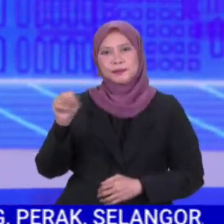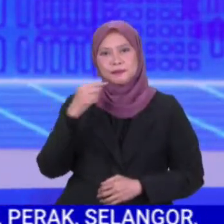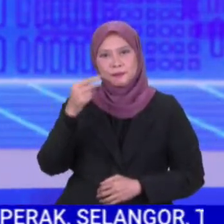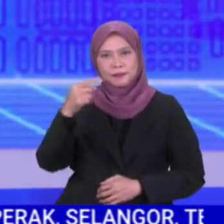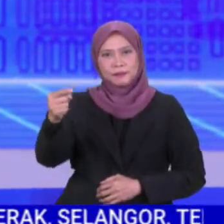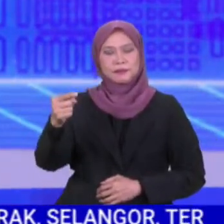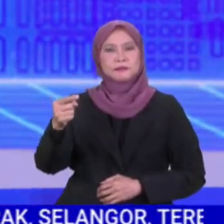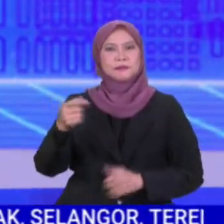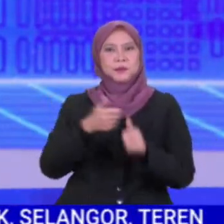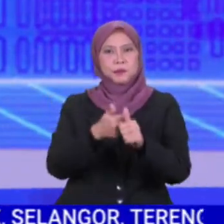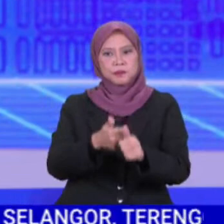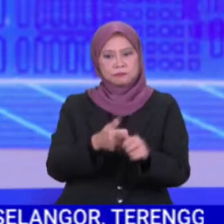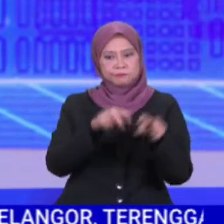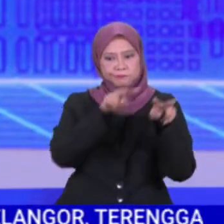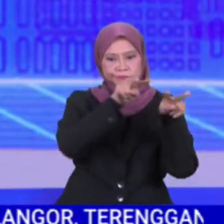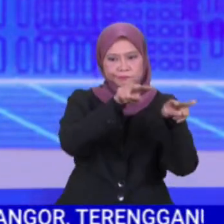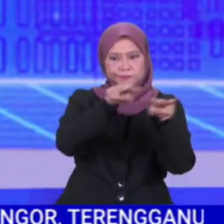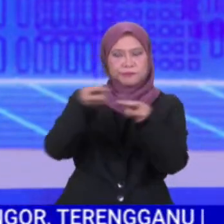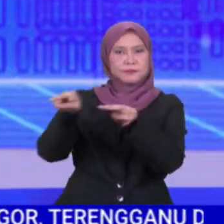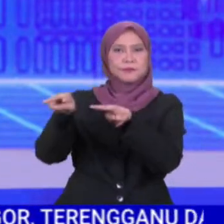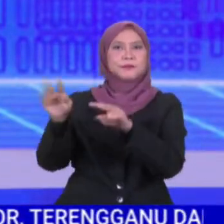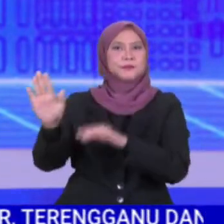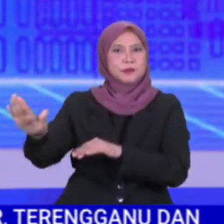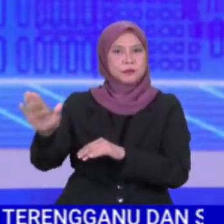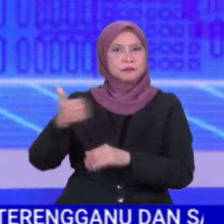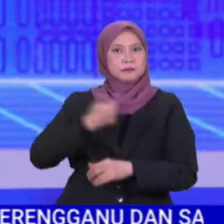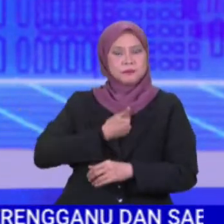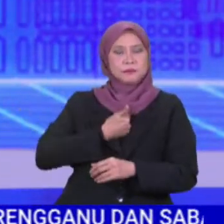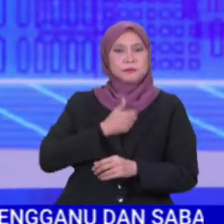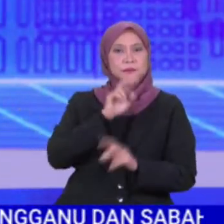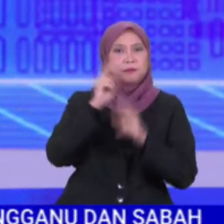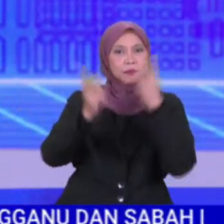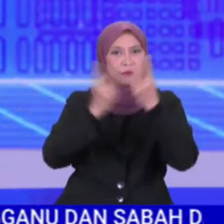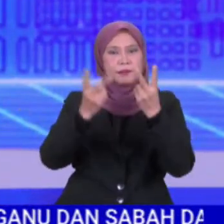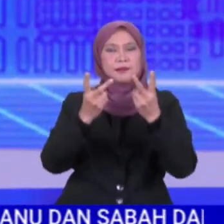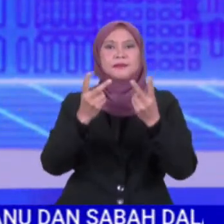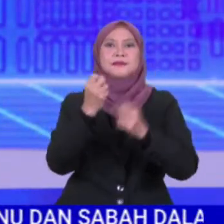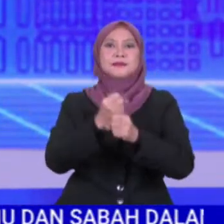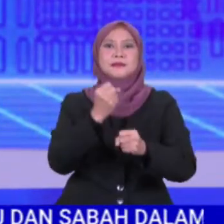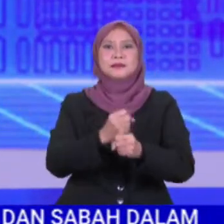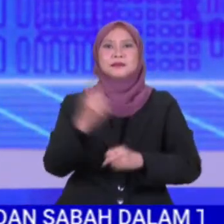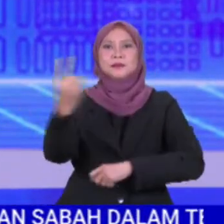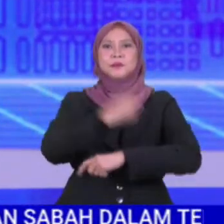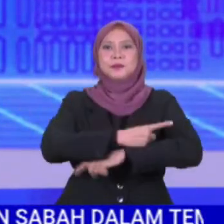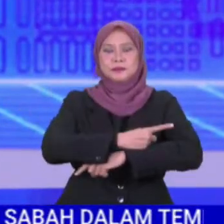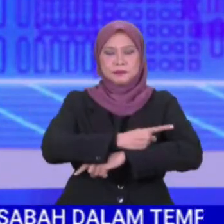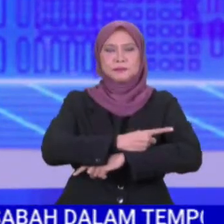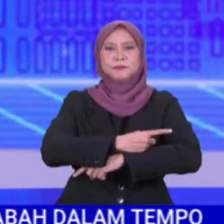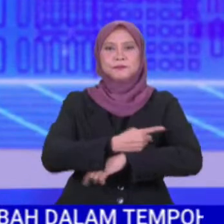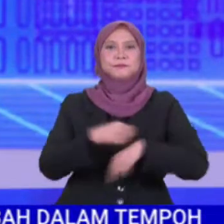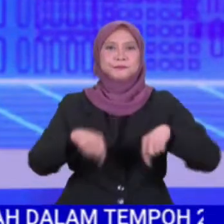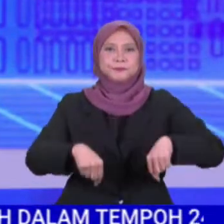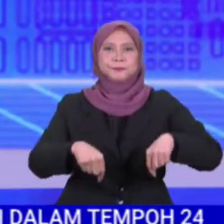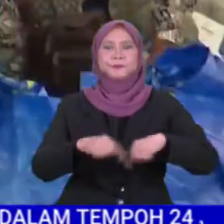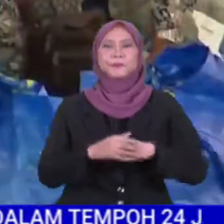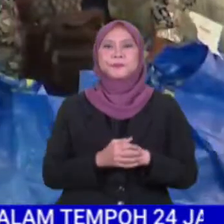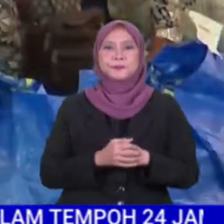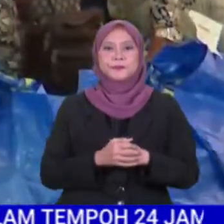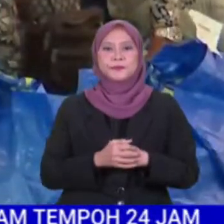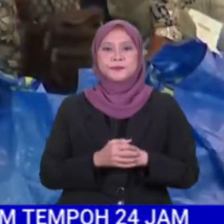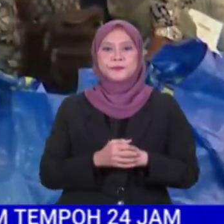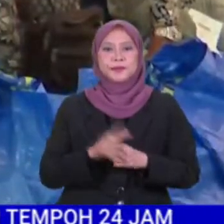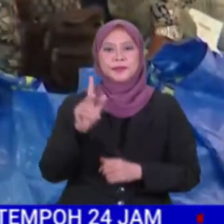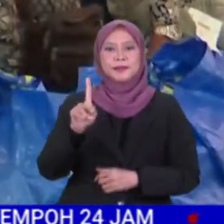ini berdasarkan hasil tinjauan yang dilakukan beliau ketika dalam rangka lawatan kerja Sari ke negeri itu hari ini dalam